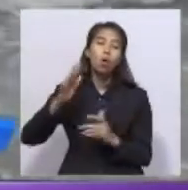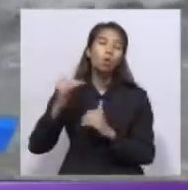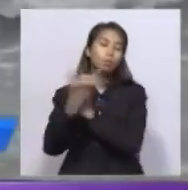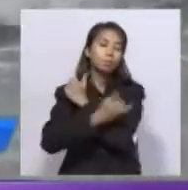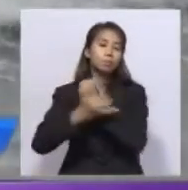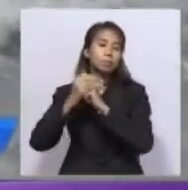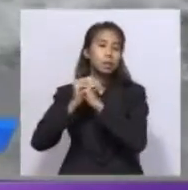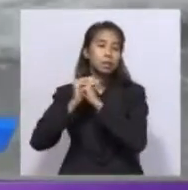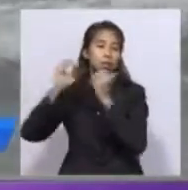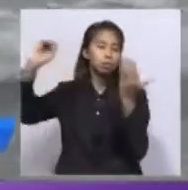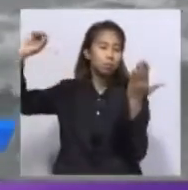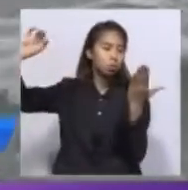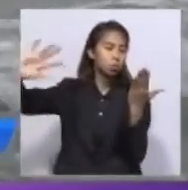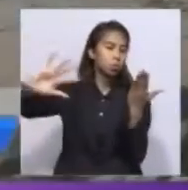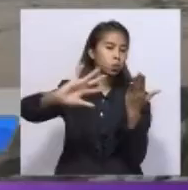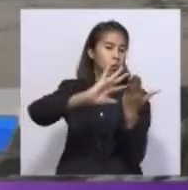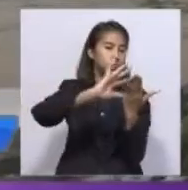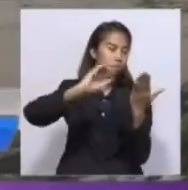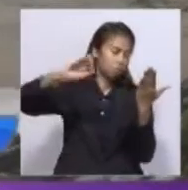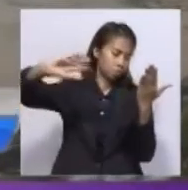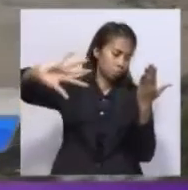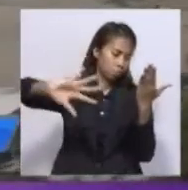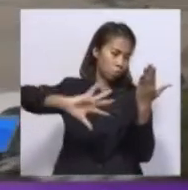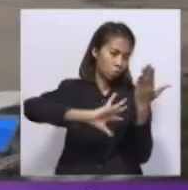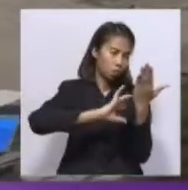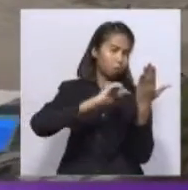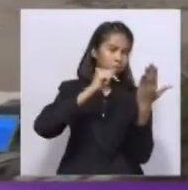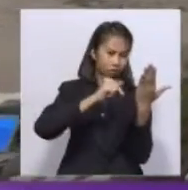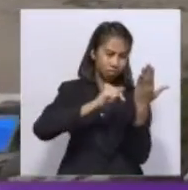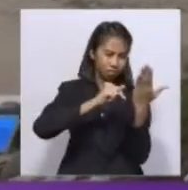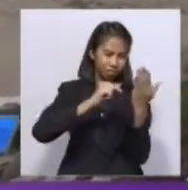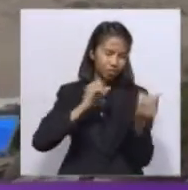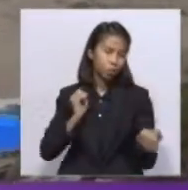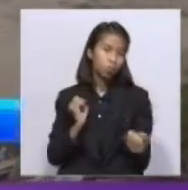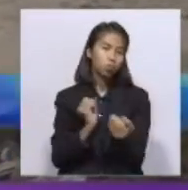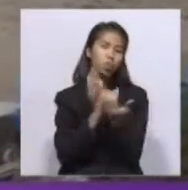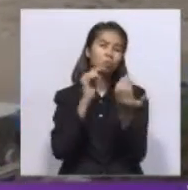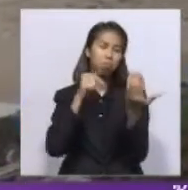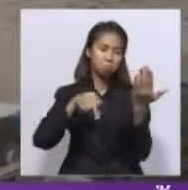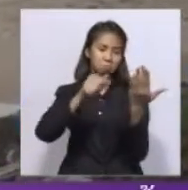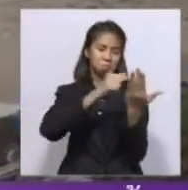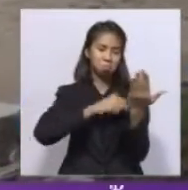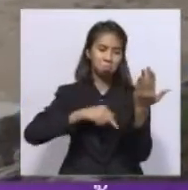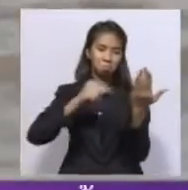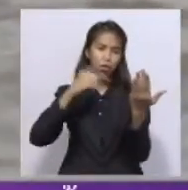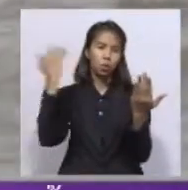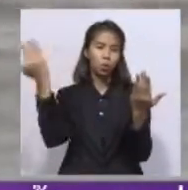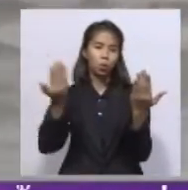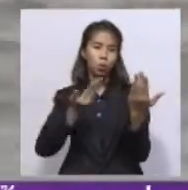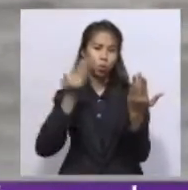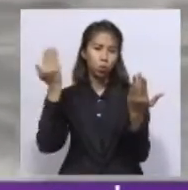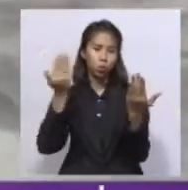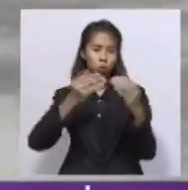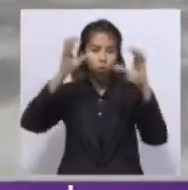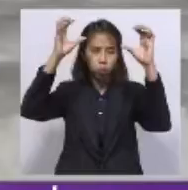แผ่ลงมาปกคลุมประเทศไทยตอนบนและทะเลจีนใต้ลักษณะเช่นนี้ทำให้บริเวณดังกล่าวมีพายุฝน